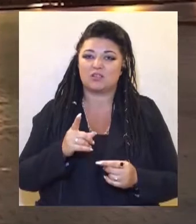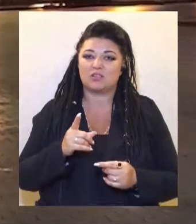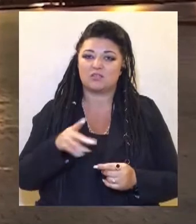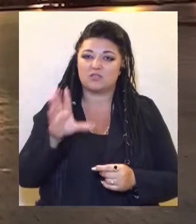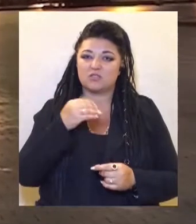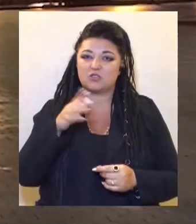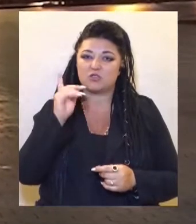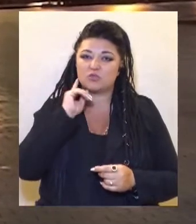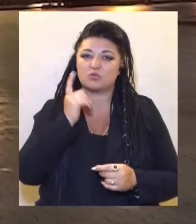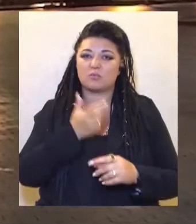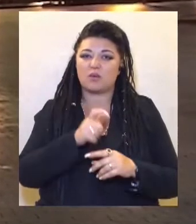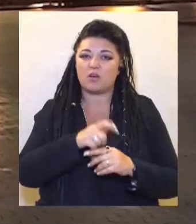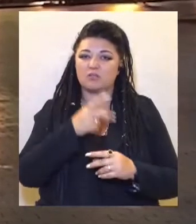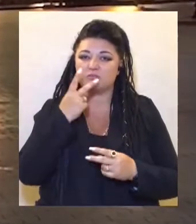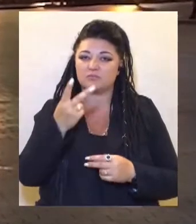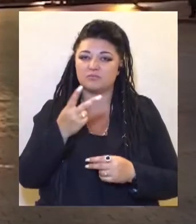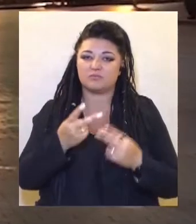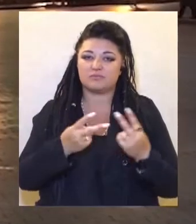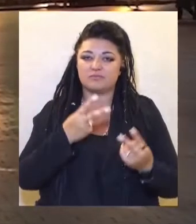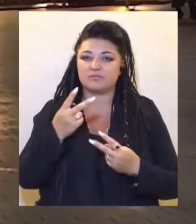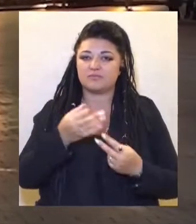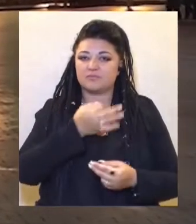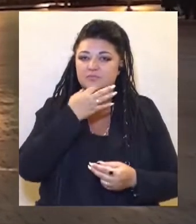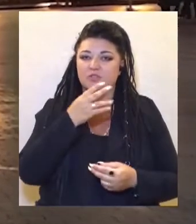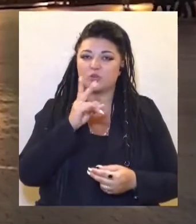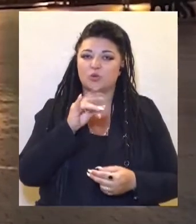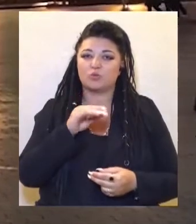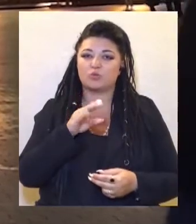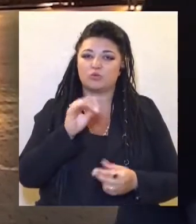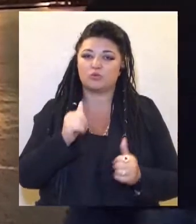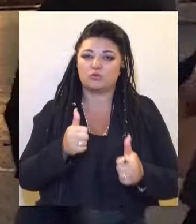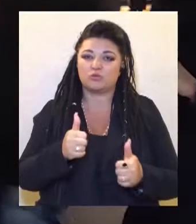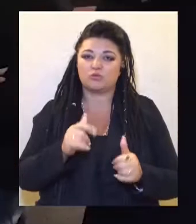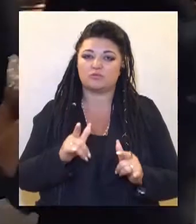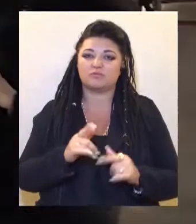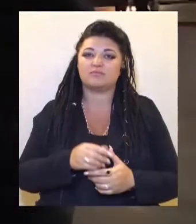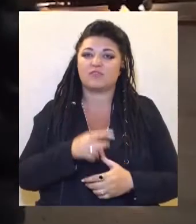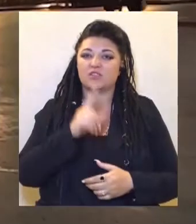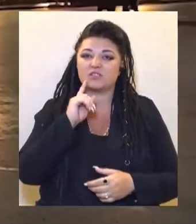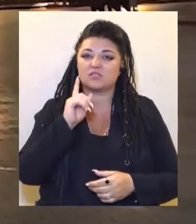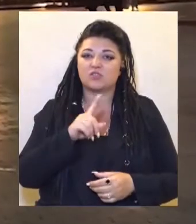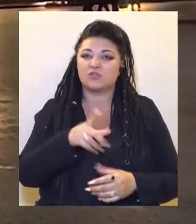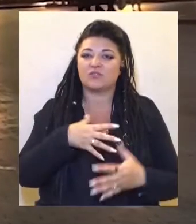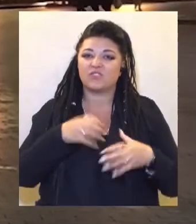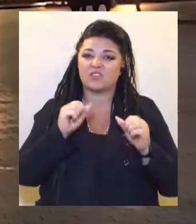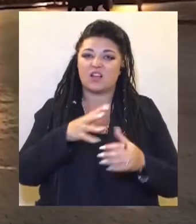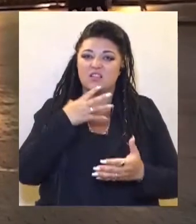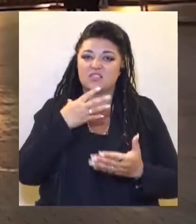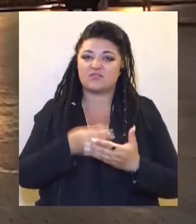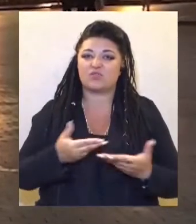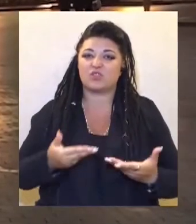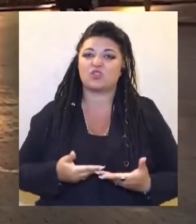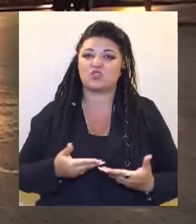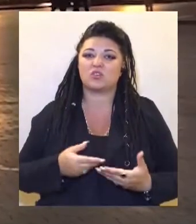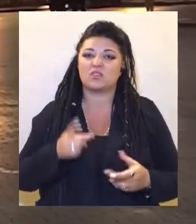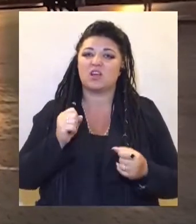вони вивчали історію цього бою під Крутами, вони знають, хто такі ці курсанти, які своє життя віддали за волю, незалежність і свободу